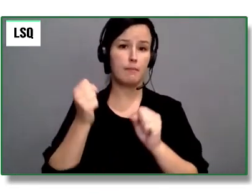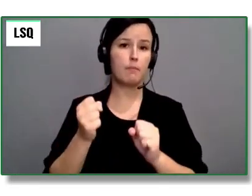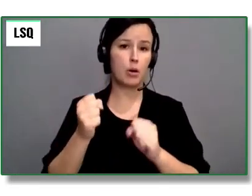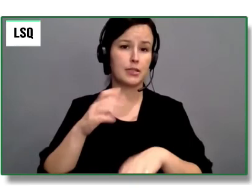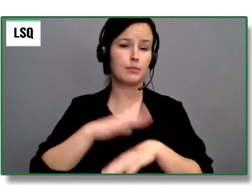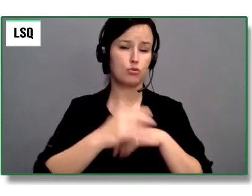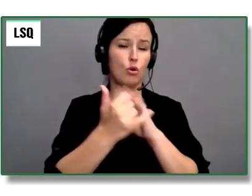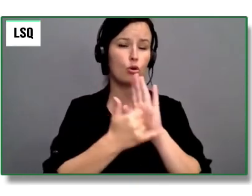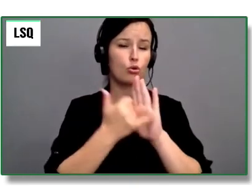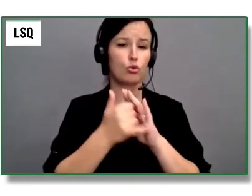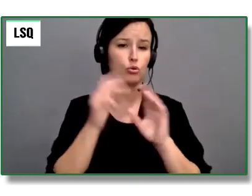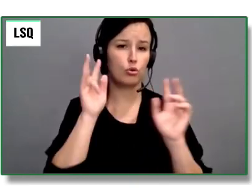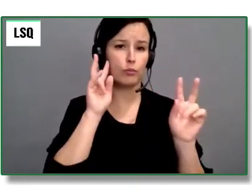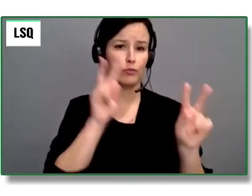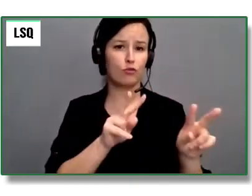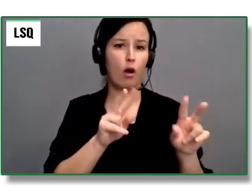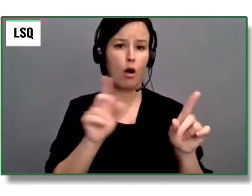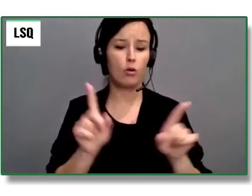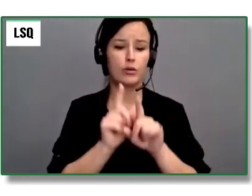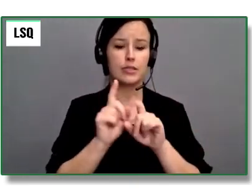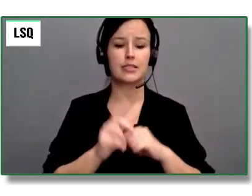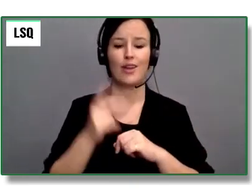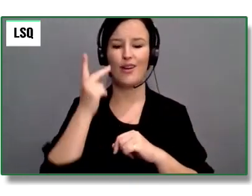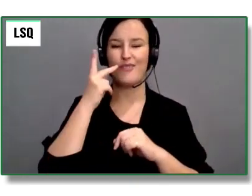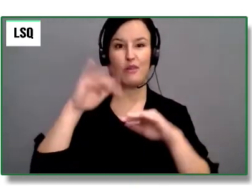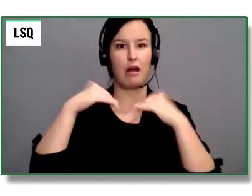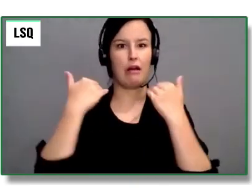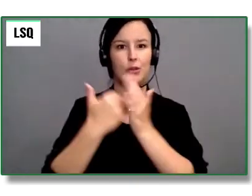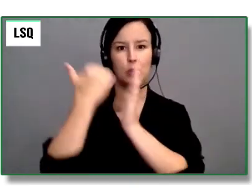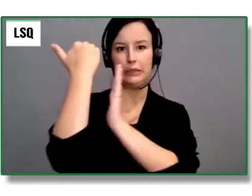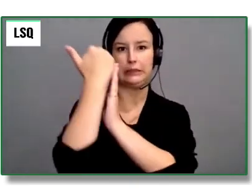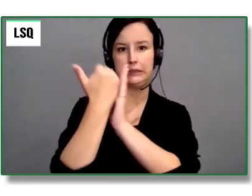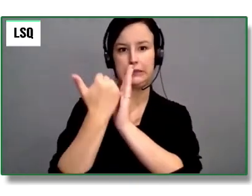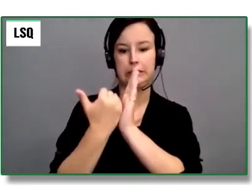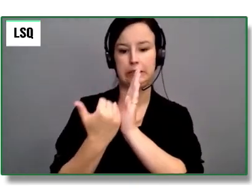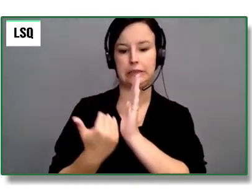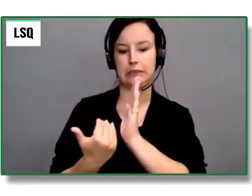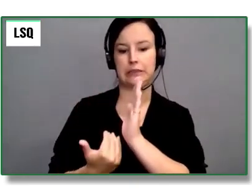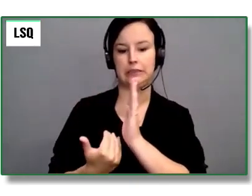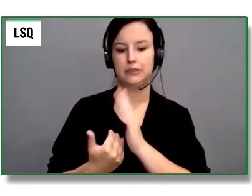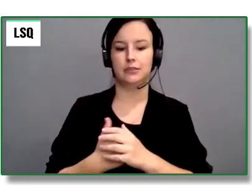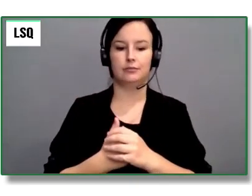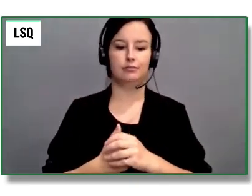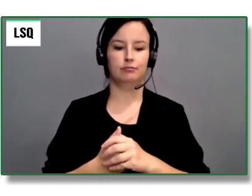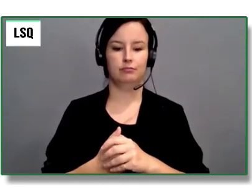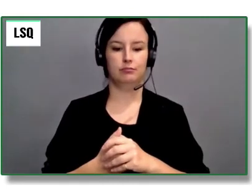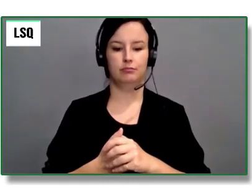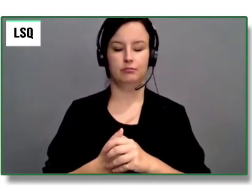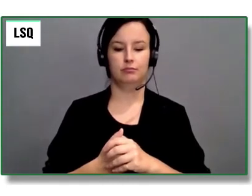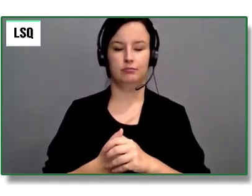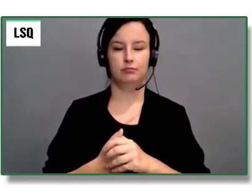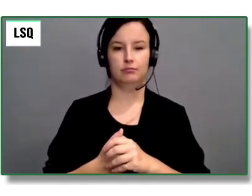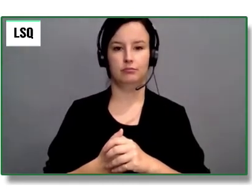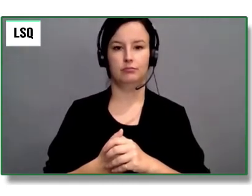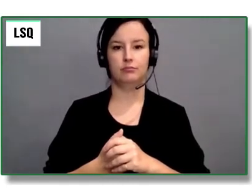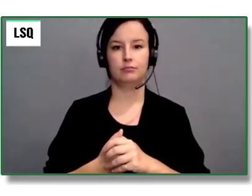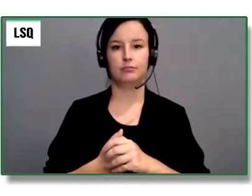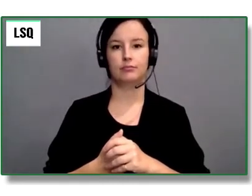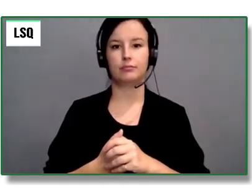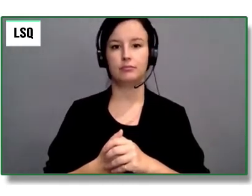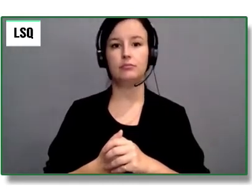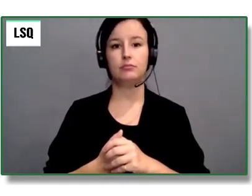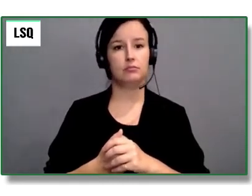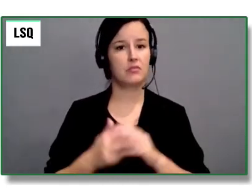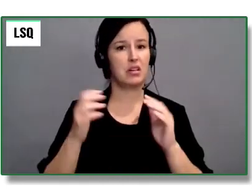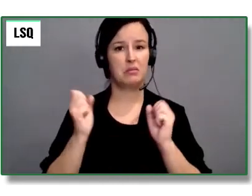YouTube. Je vais vous montrer la liste d'écoute YouTube pour la série Notre Planète, Your Planet, Our Planet. Vous pouvez regarder